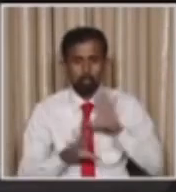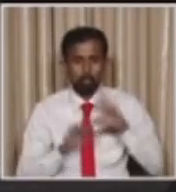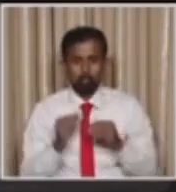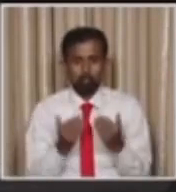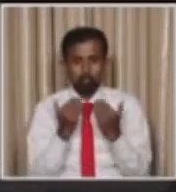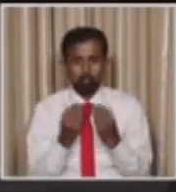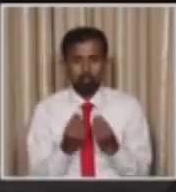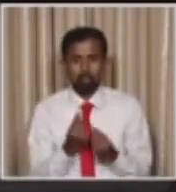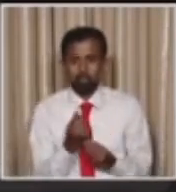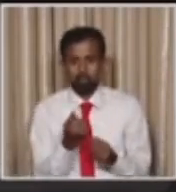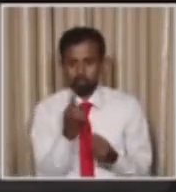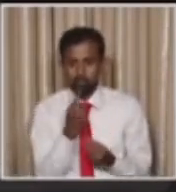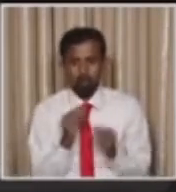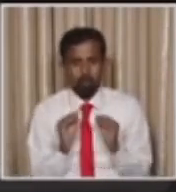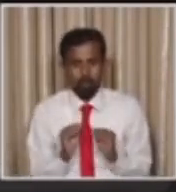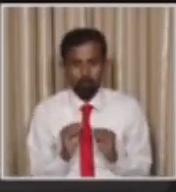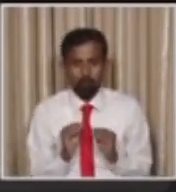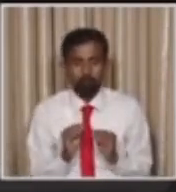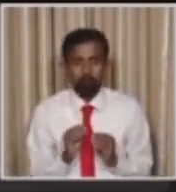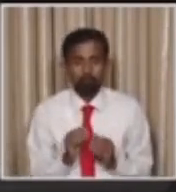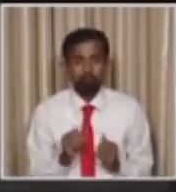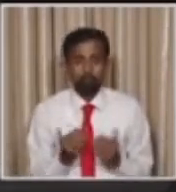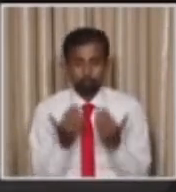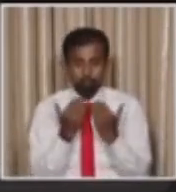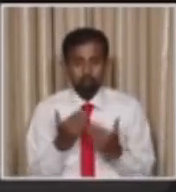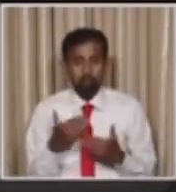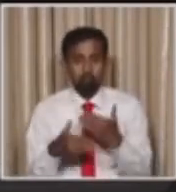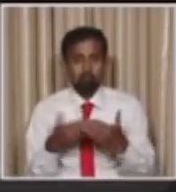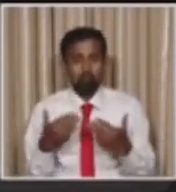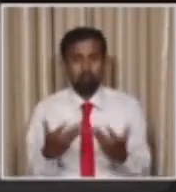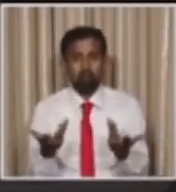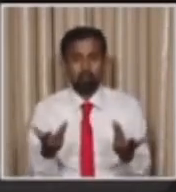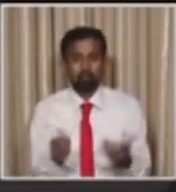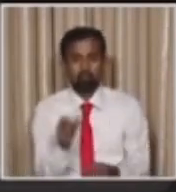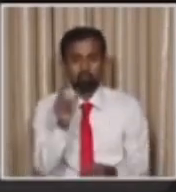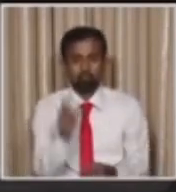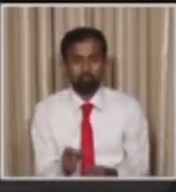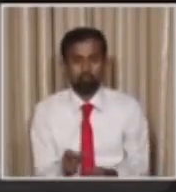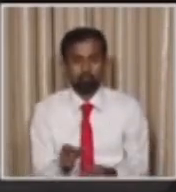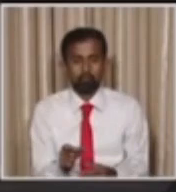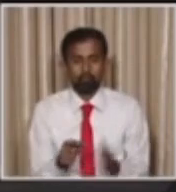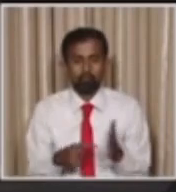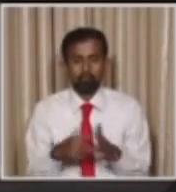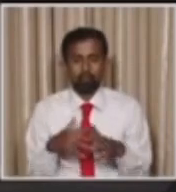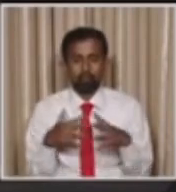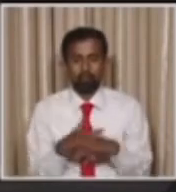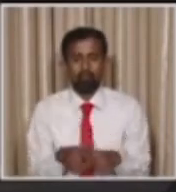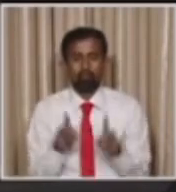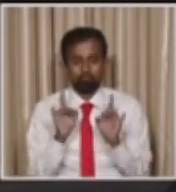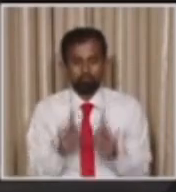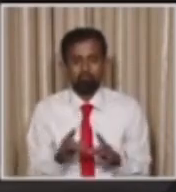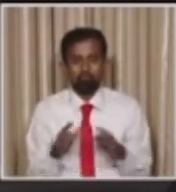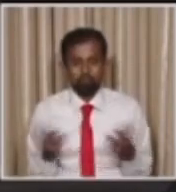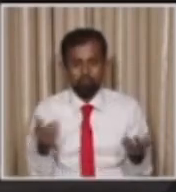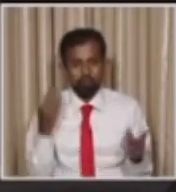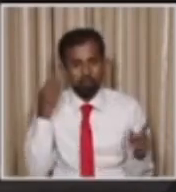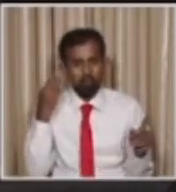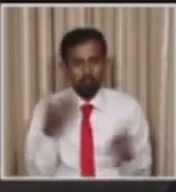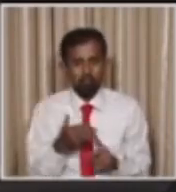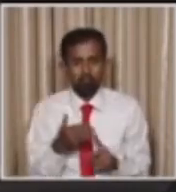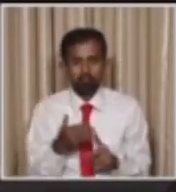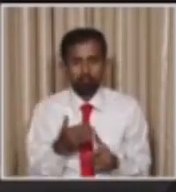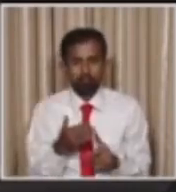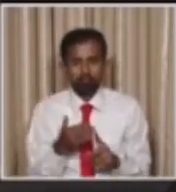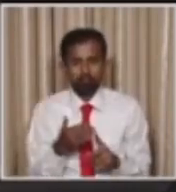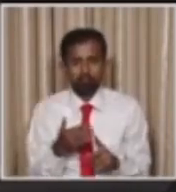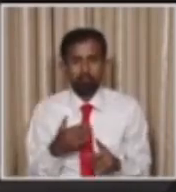උපදෙස් දුන්නනම් ඒ උපදෙස් ක්‍රියාත්මක නොකළාය සම්බන්ධව ඒක නීති හරියට ක්‍රියාත්මක නොකිරීම